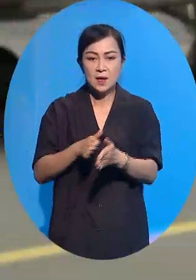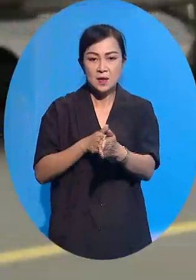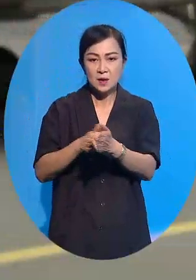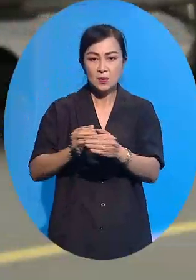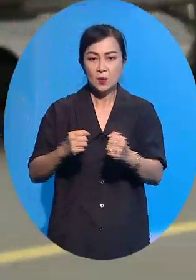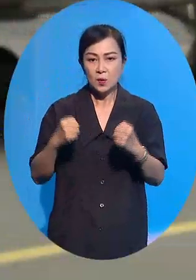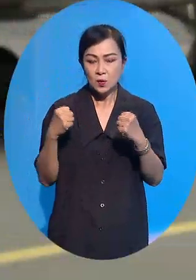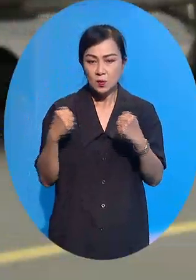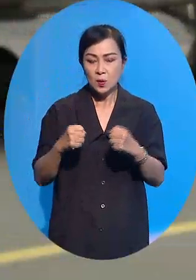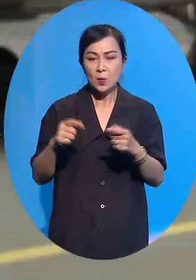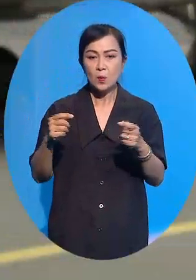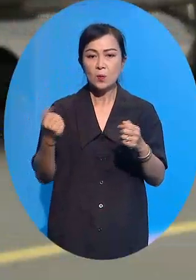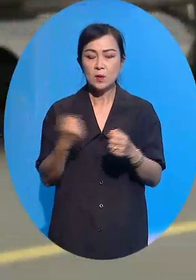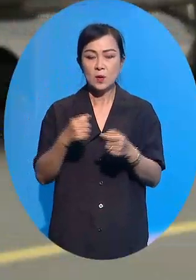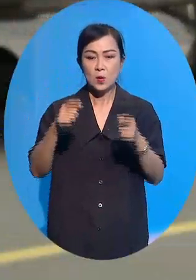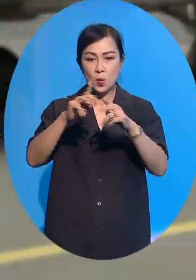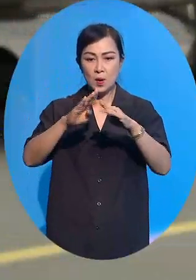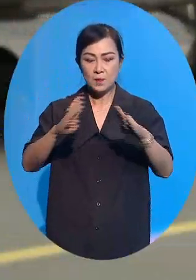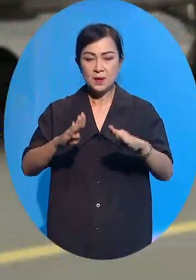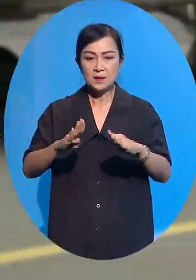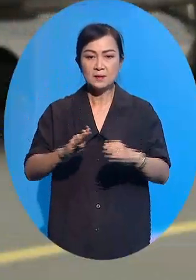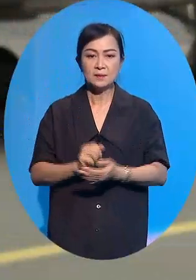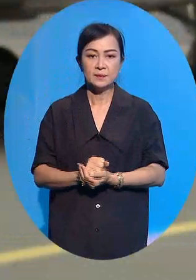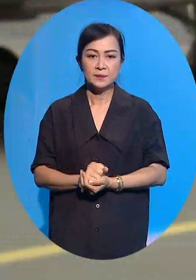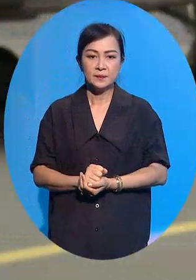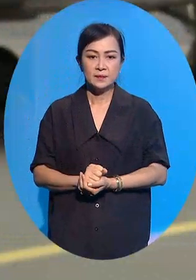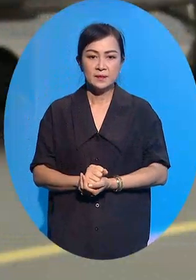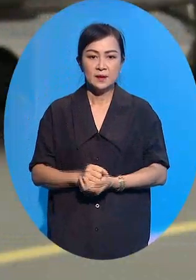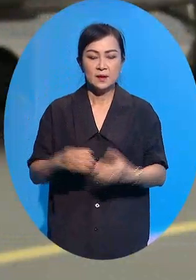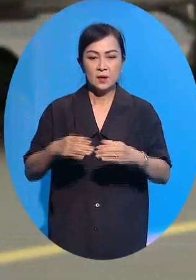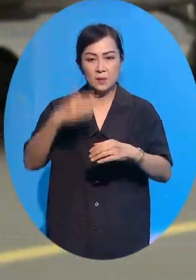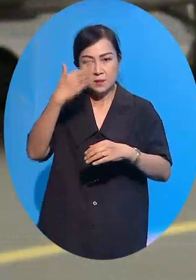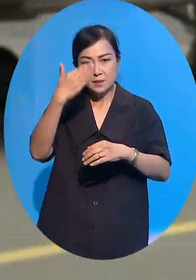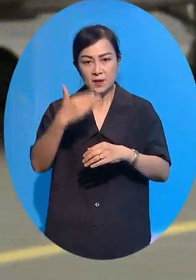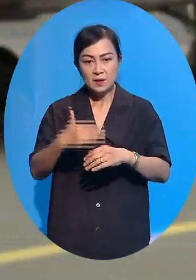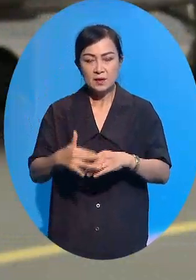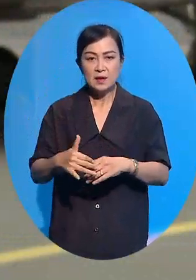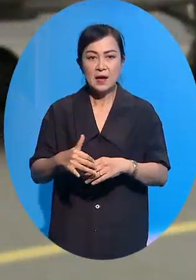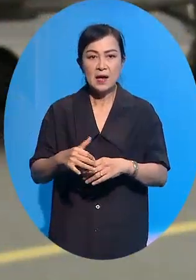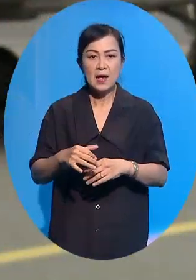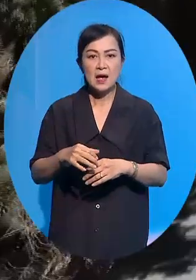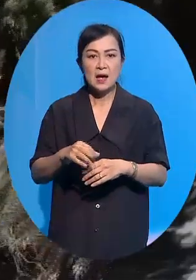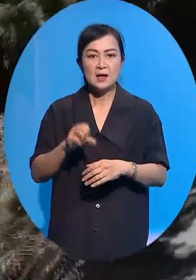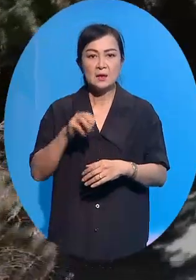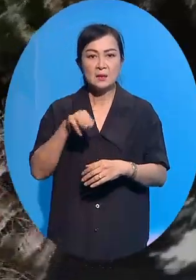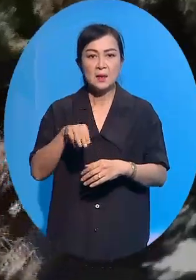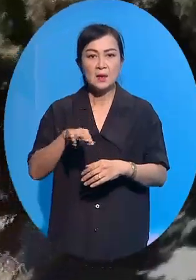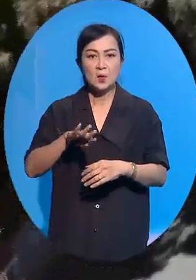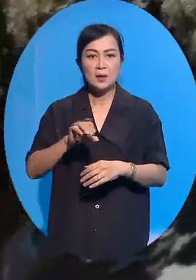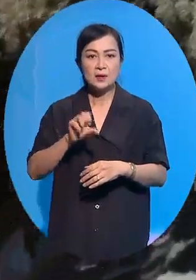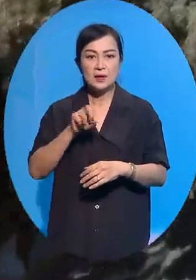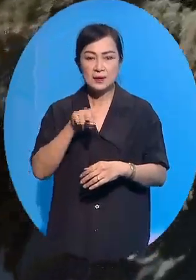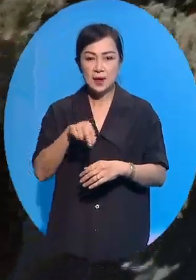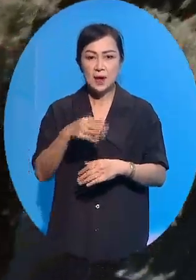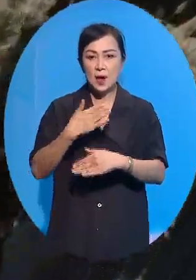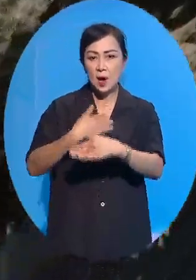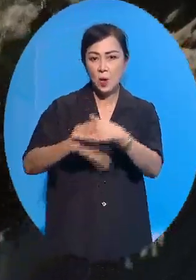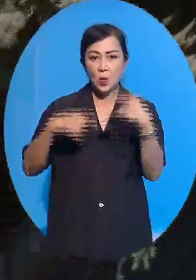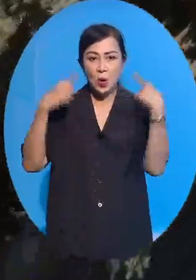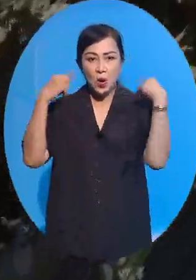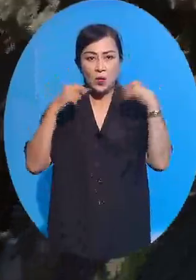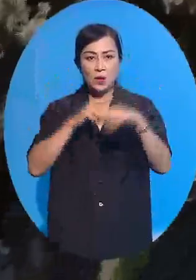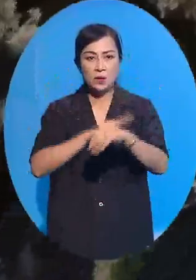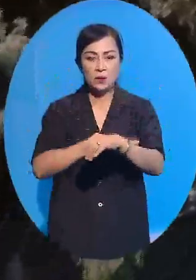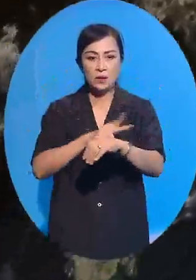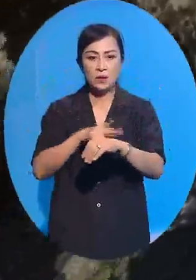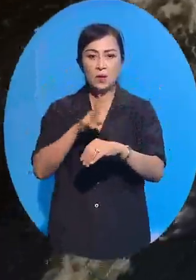lực đạt được hòa bình. Đó là một quá trình liên tục, cho dù các cuộc họp diễn ra ở Muscat hay Sanaa. Hôm qua, một quan chức của lực